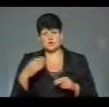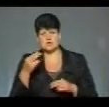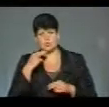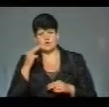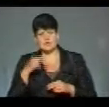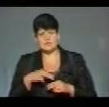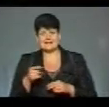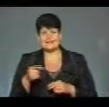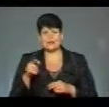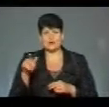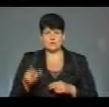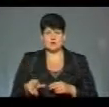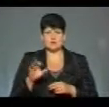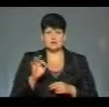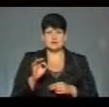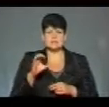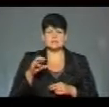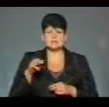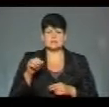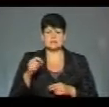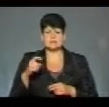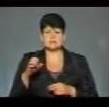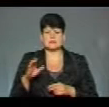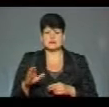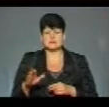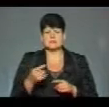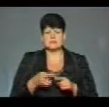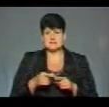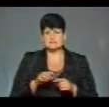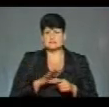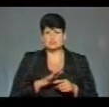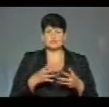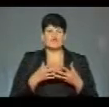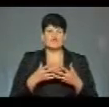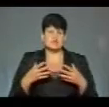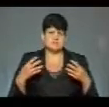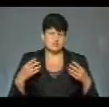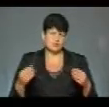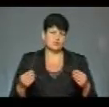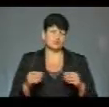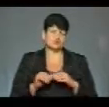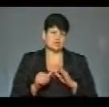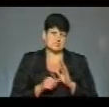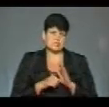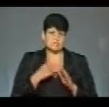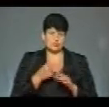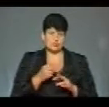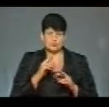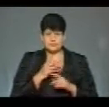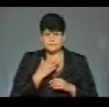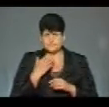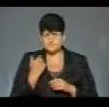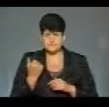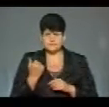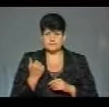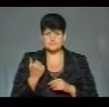обвинувачення – тернополянина Олега Стахіва. Це було весною 2016 року, якщо не